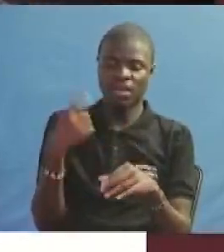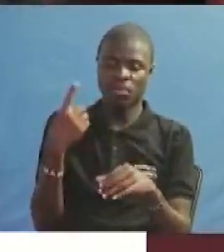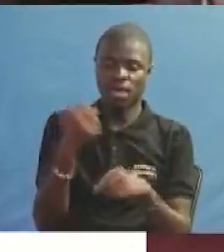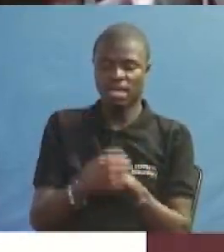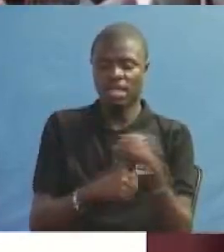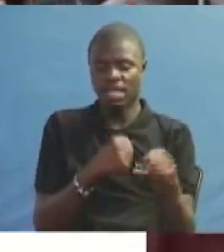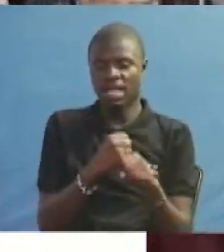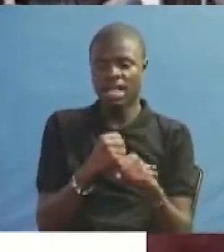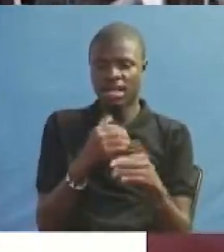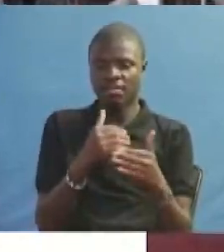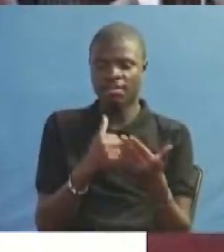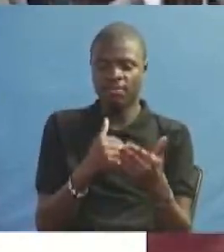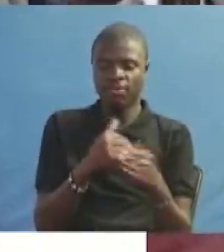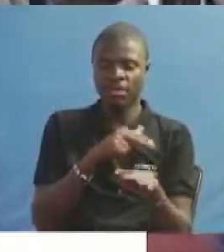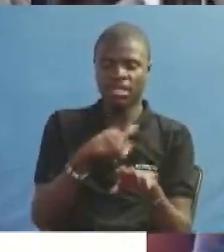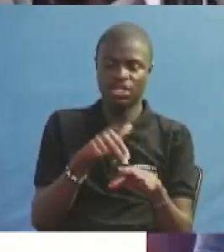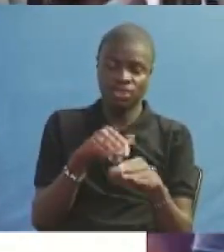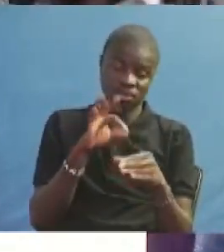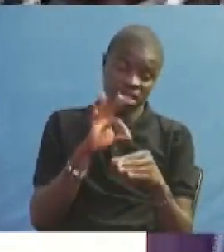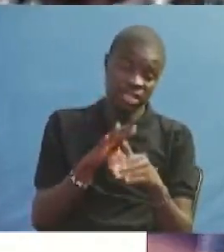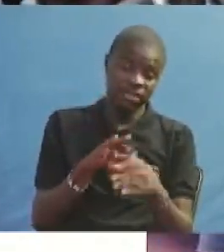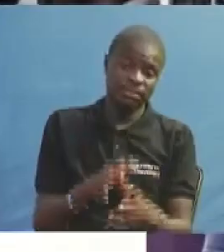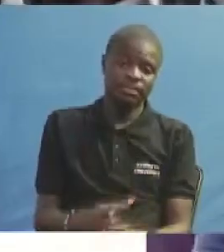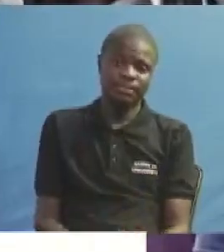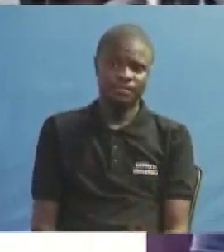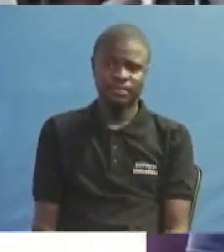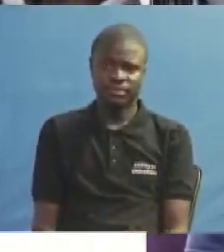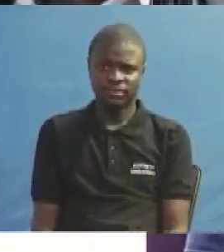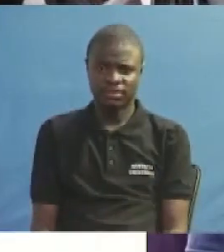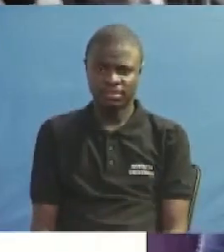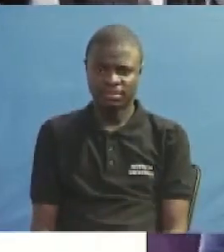ya uchaguzi mkuu. Munene Weru, Runinga ya KU.